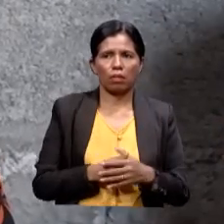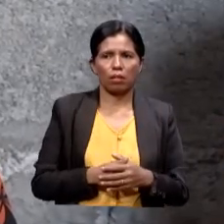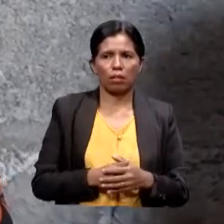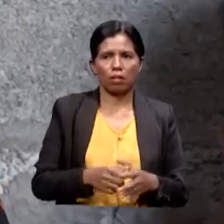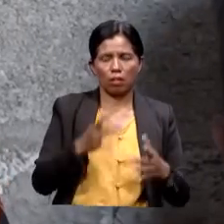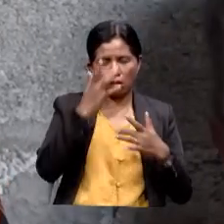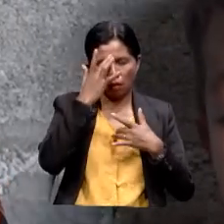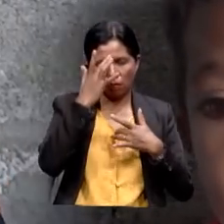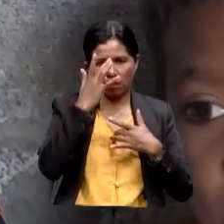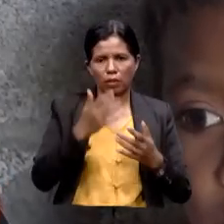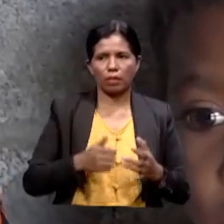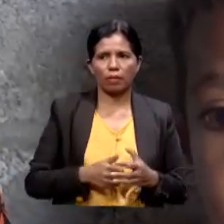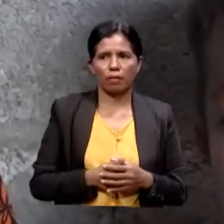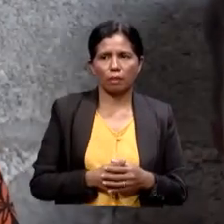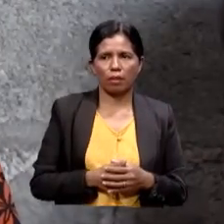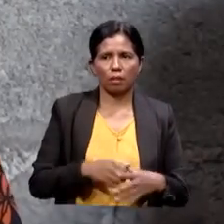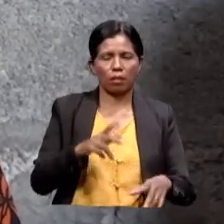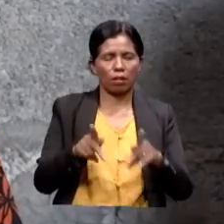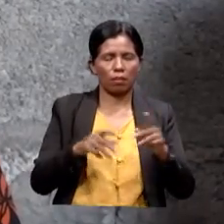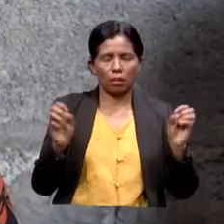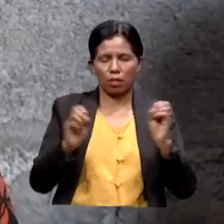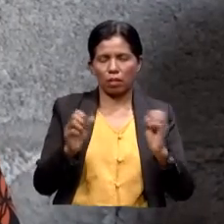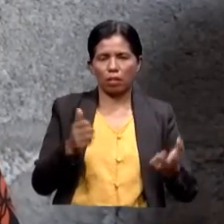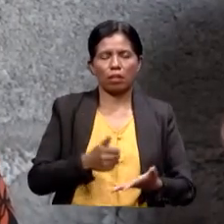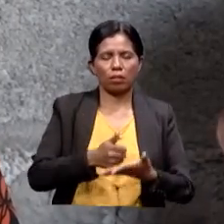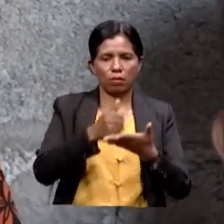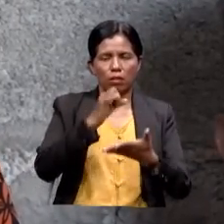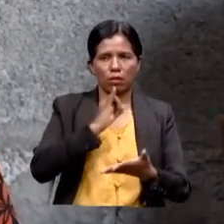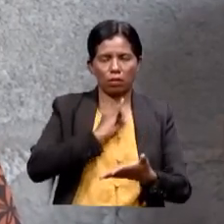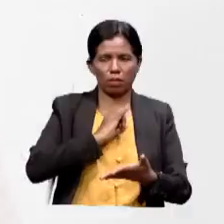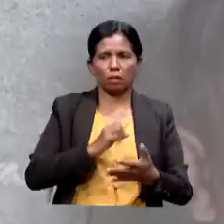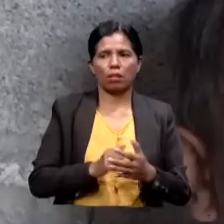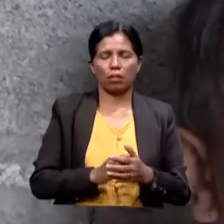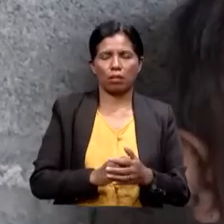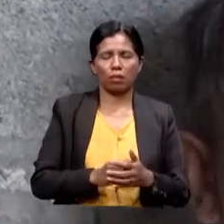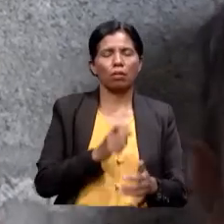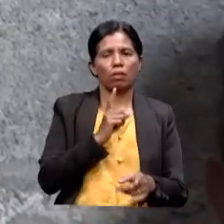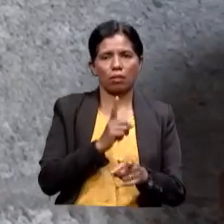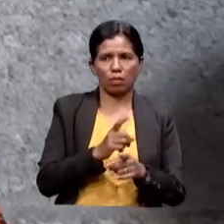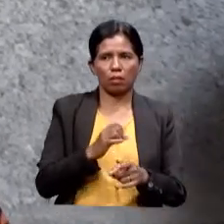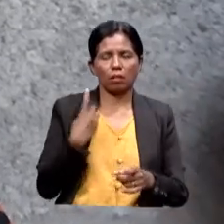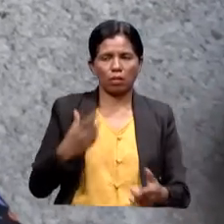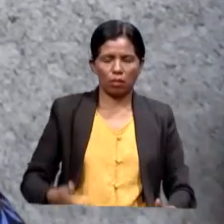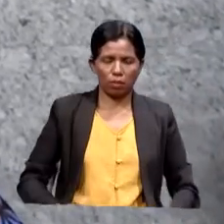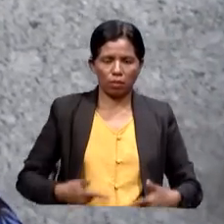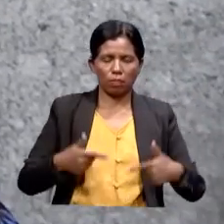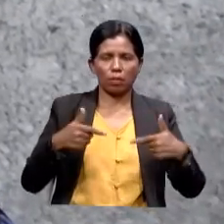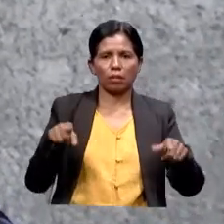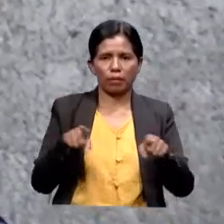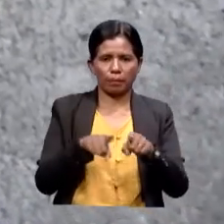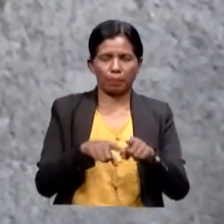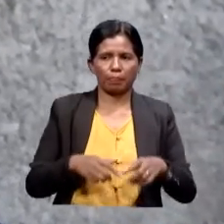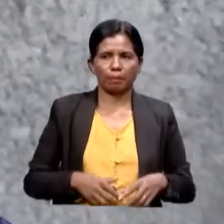sekali sih emak hari ya ini mah kemudian kalau neona jangan bisa jangan mau suka makan di